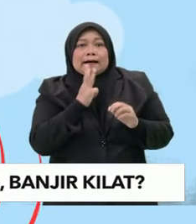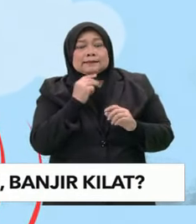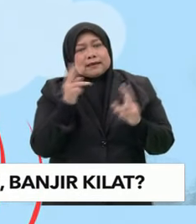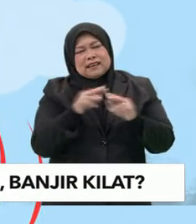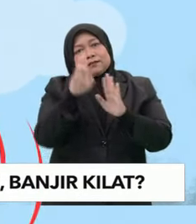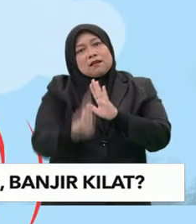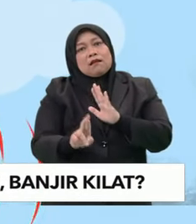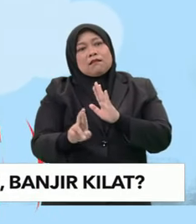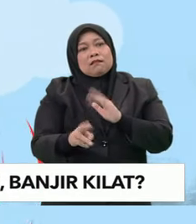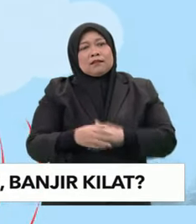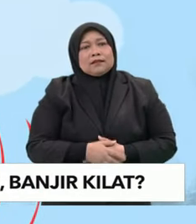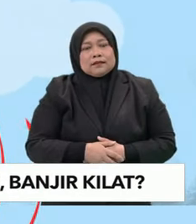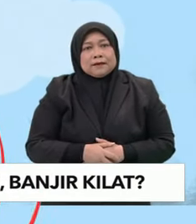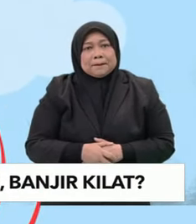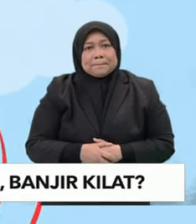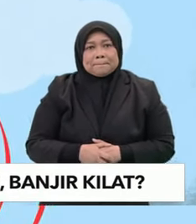sangat rendah.